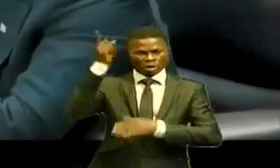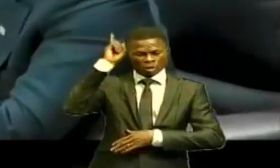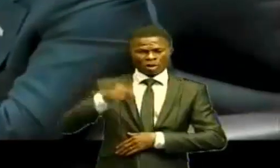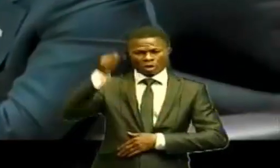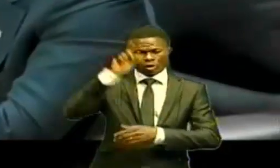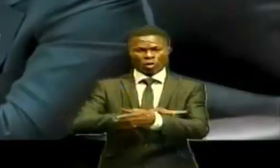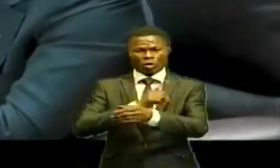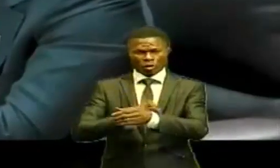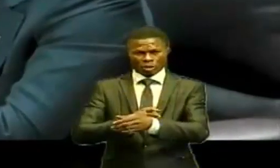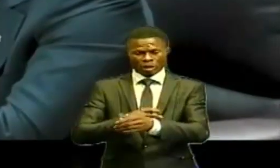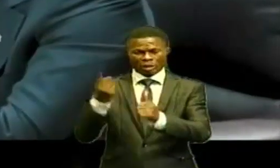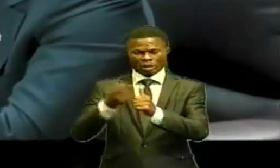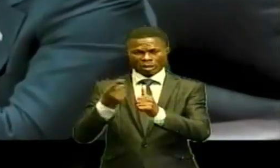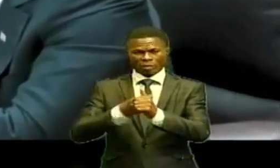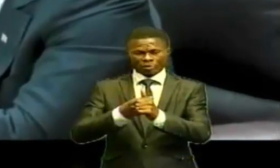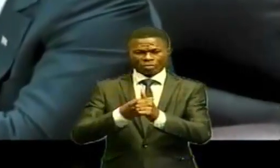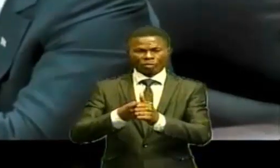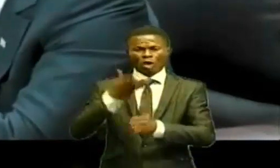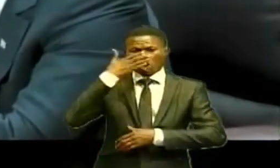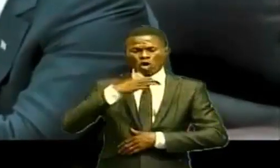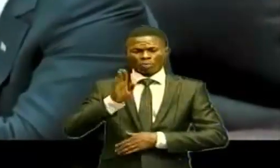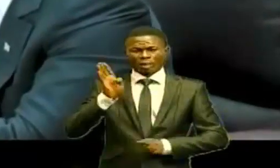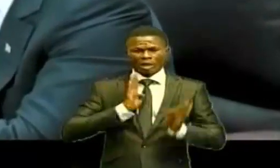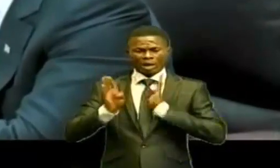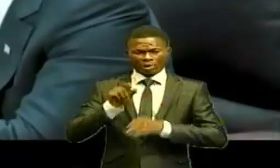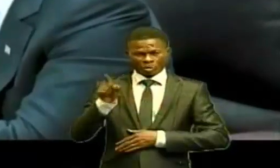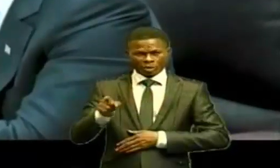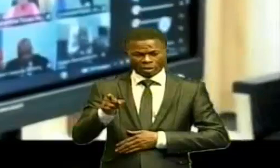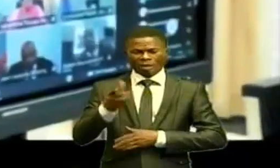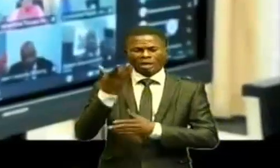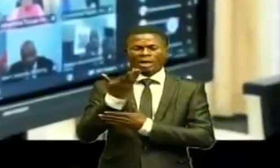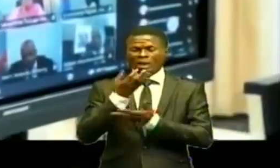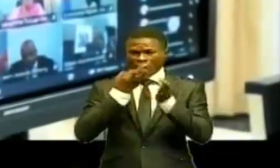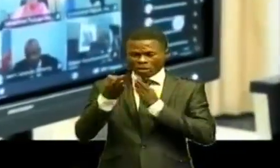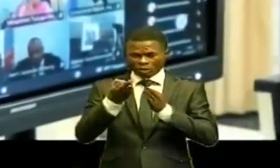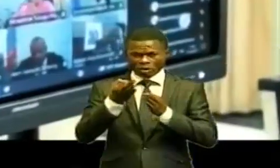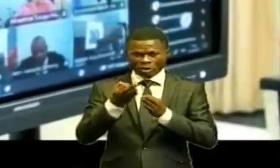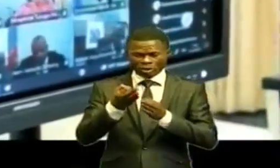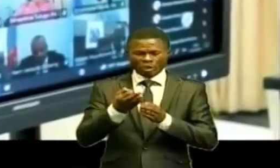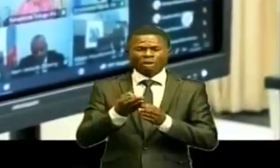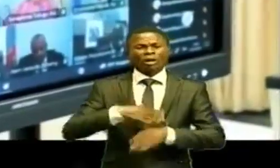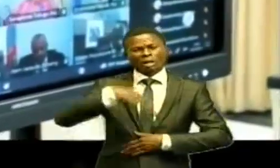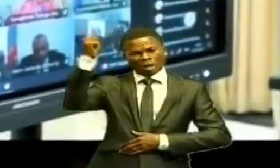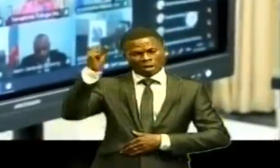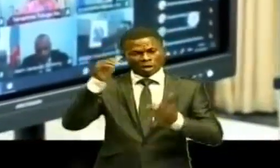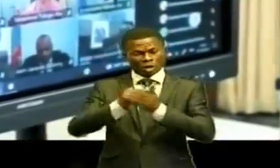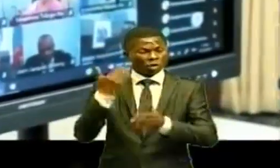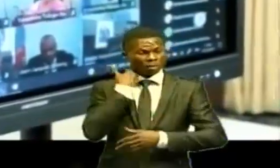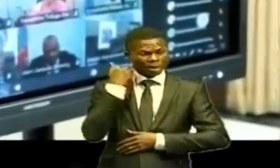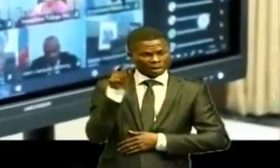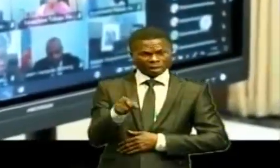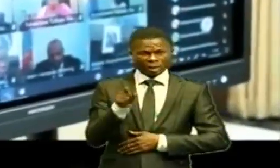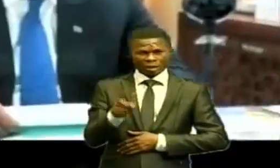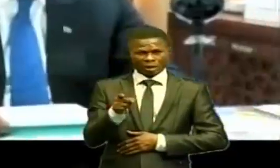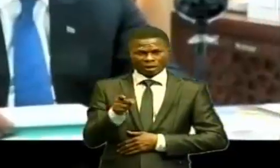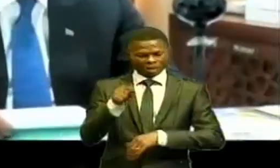Kivu, principalement dans la zone de santé de Beni. Il a indiqué que cette énième victoire contre cette maladie, dans